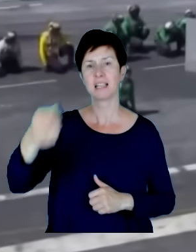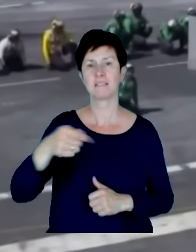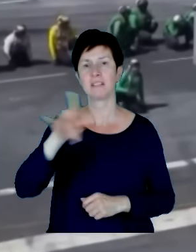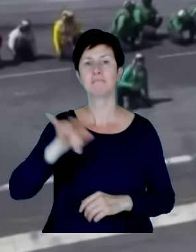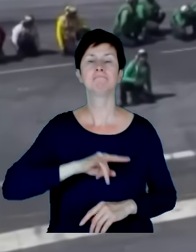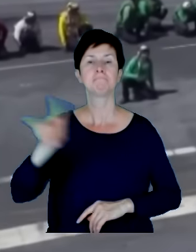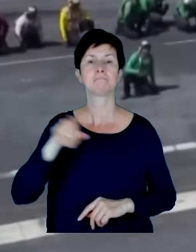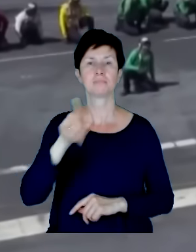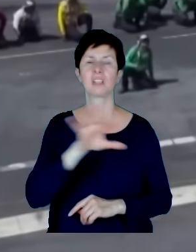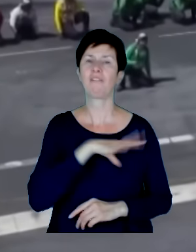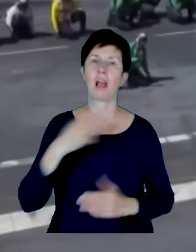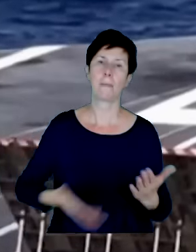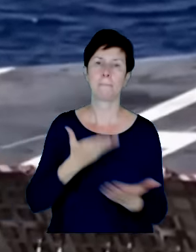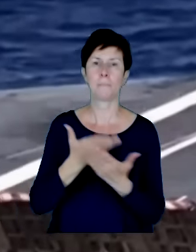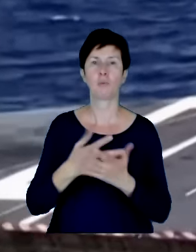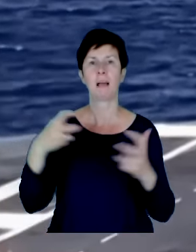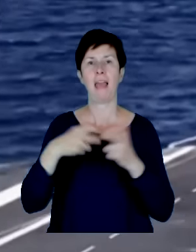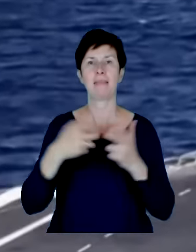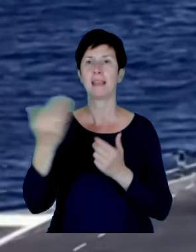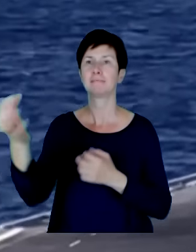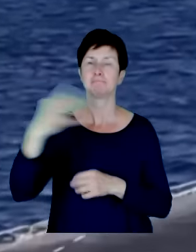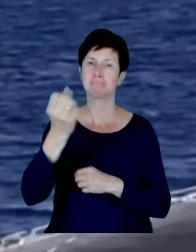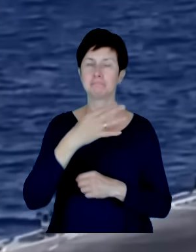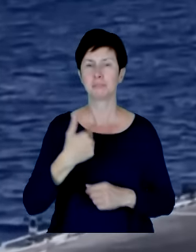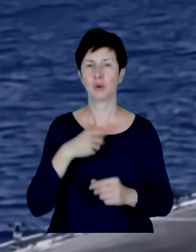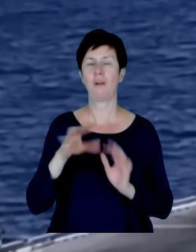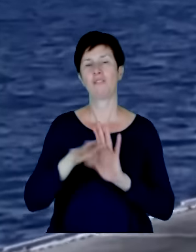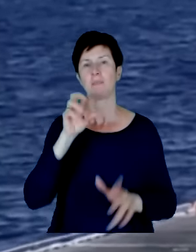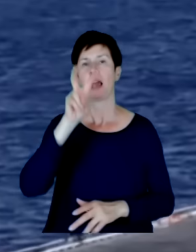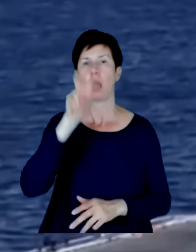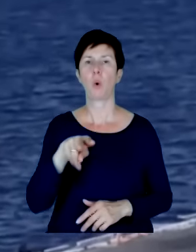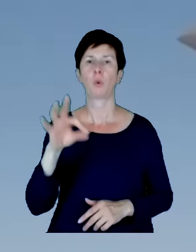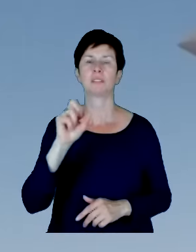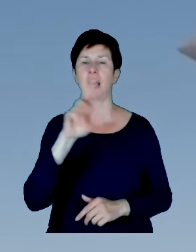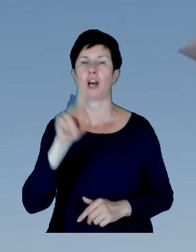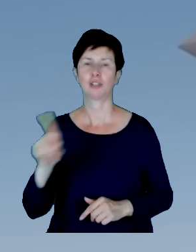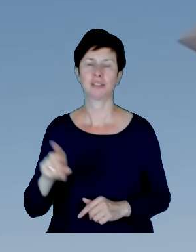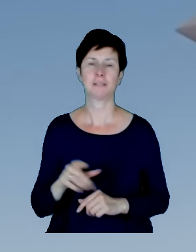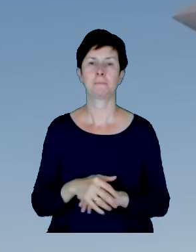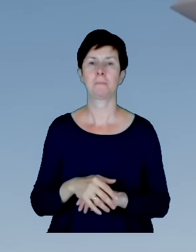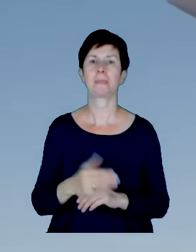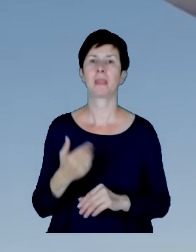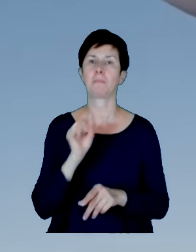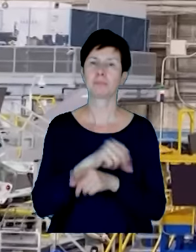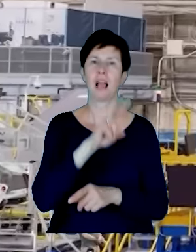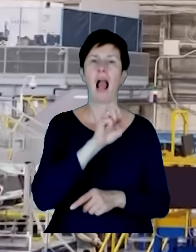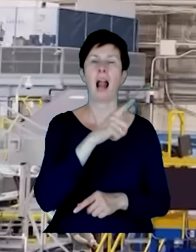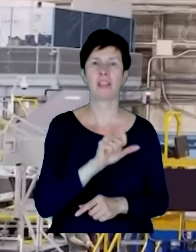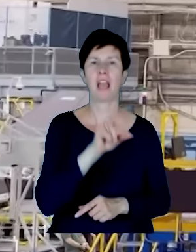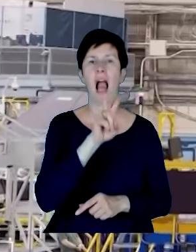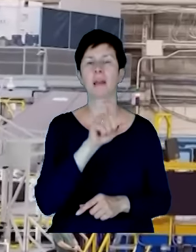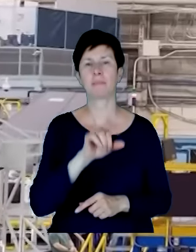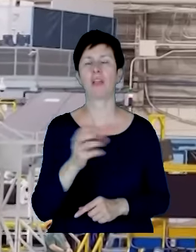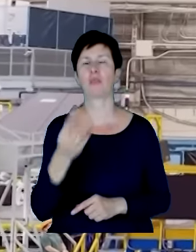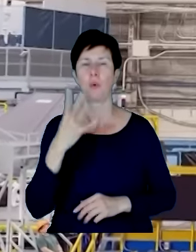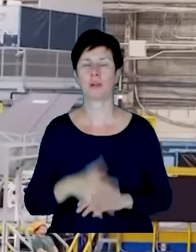spośród wielu propozycji od internautów wybrano husarz zebrała ona największą liczbę głosów pokonując między innymi halnego harpie i ducha maszyny